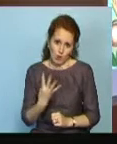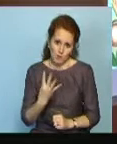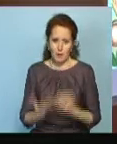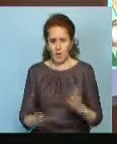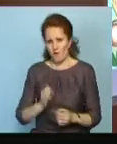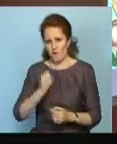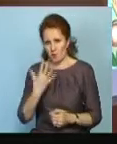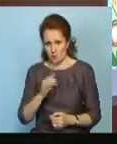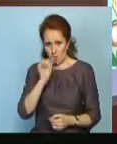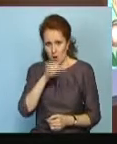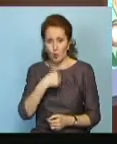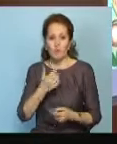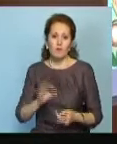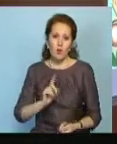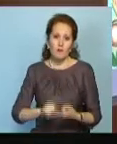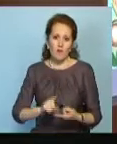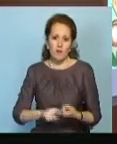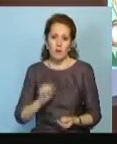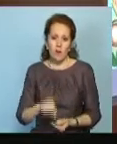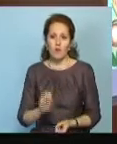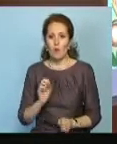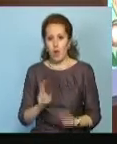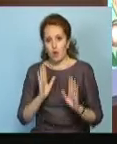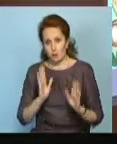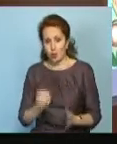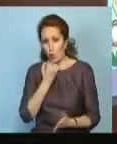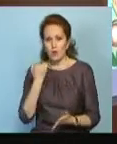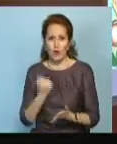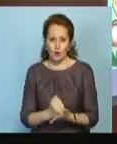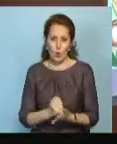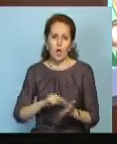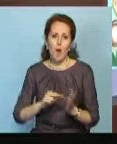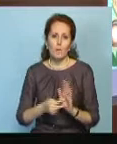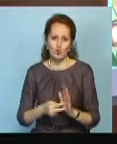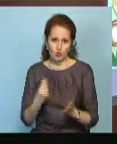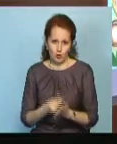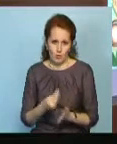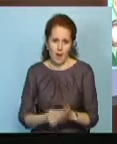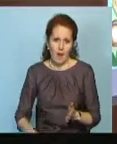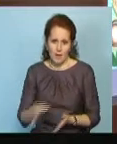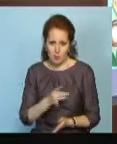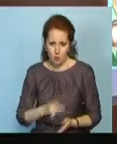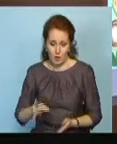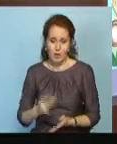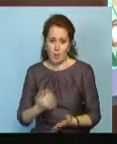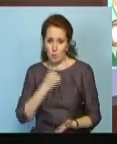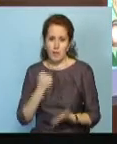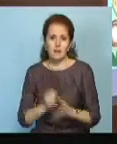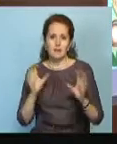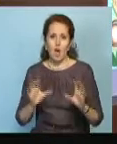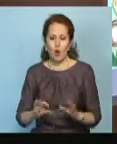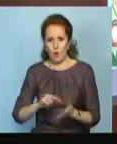году, в зависимости от того, как будет утвержден бюджет республики, принят закон о бюджете